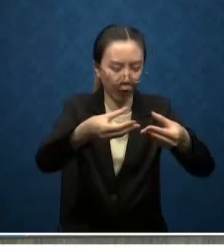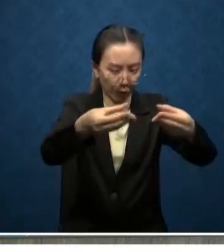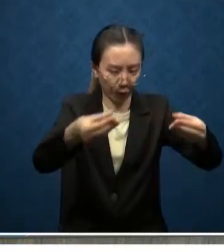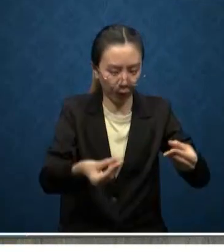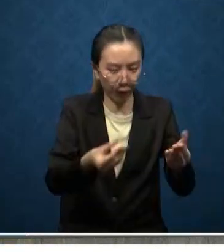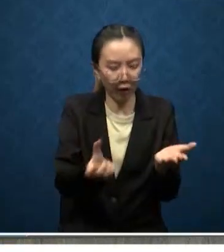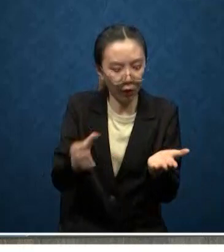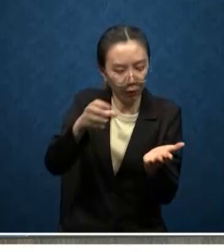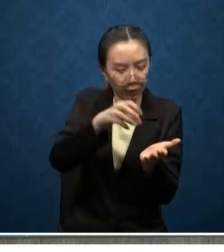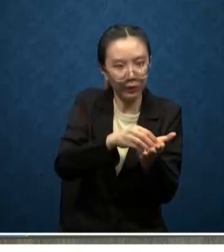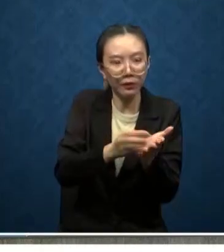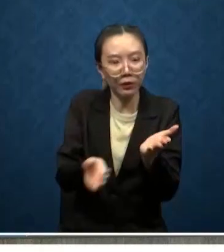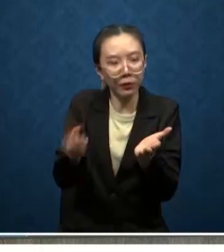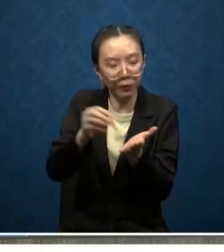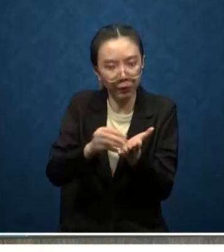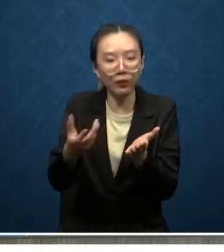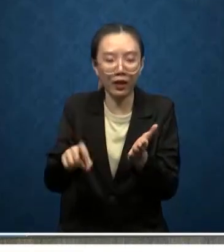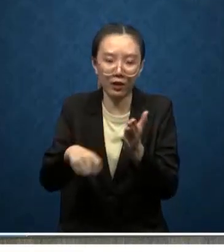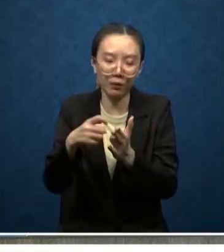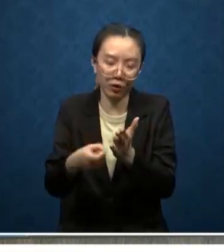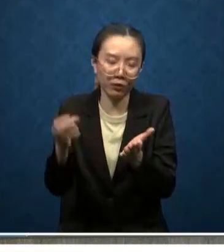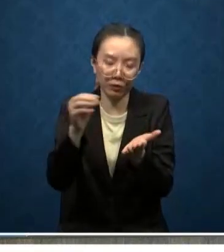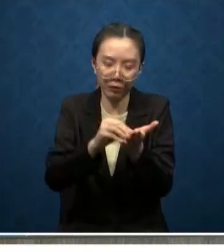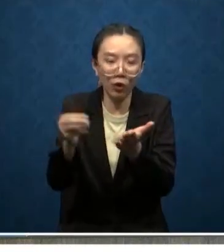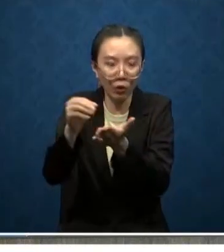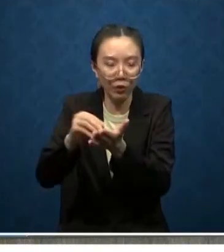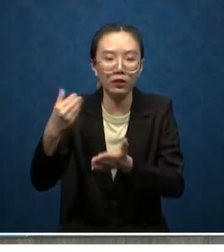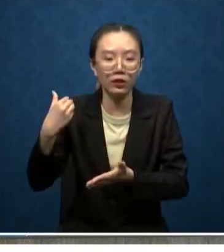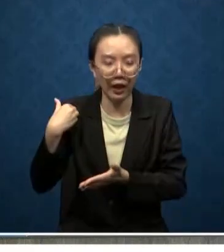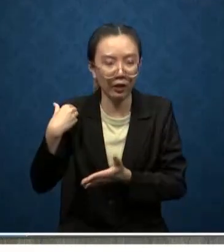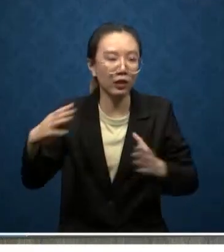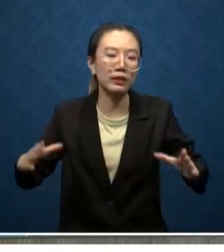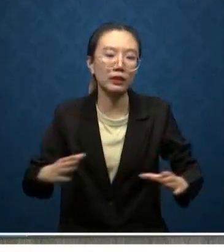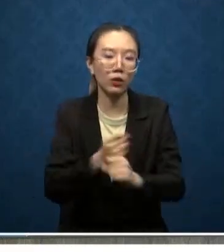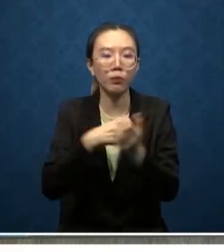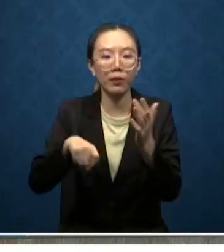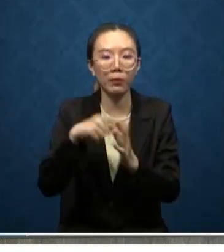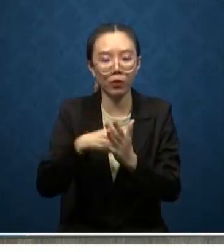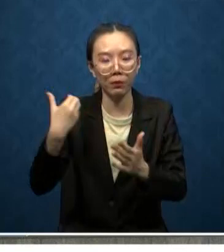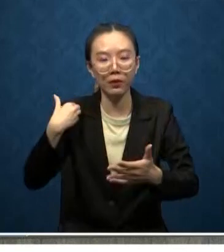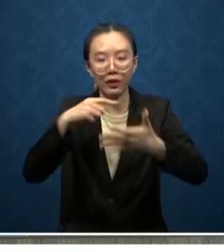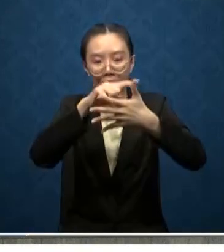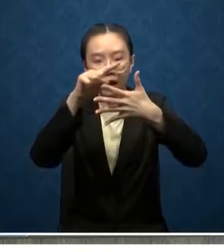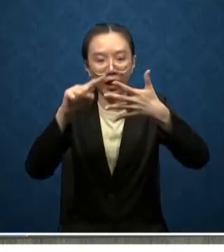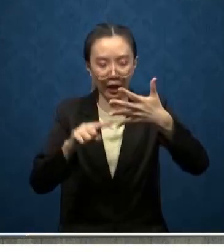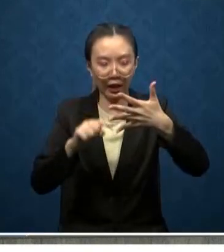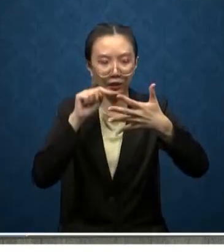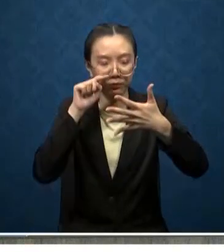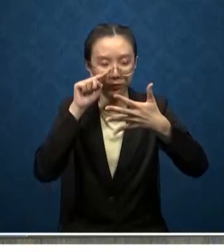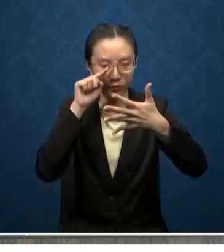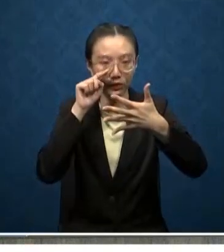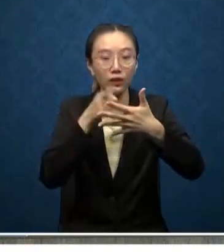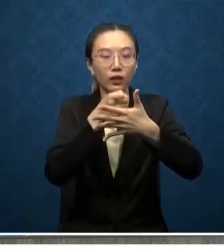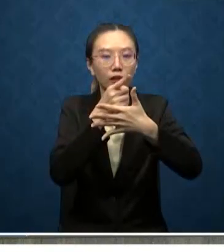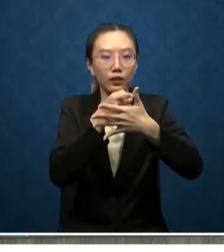ฉบับอย่างครบถ้วนนะครับพอสรุปได้เป็น 5ประการด้วยกันในประการที่ 1